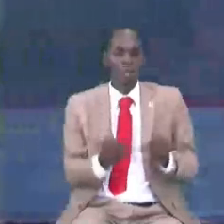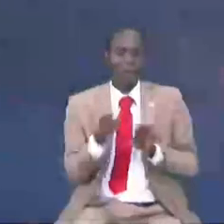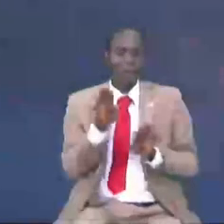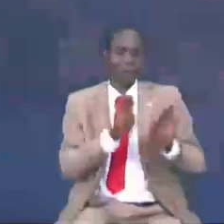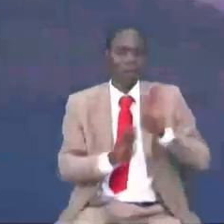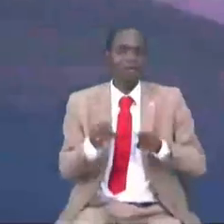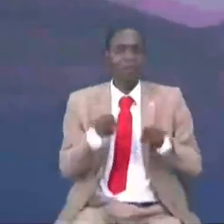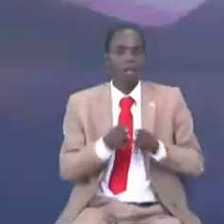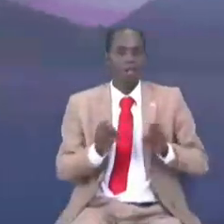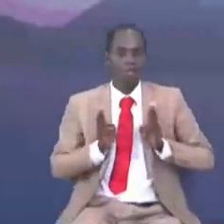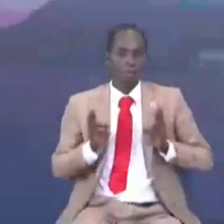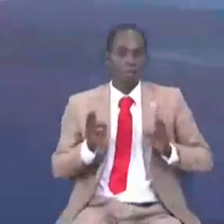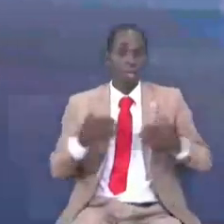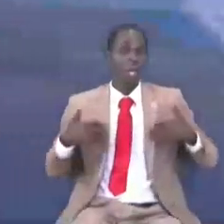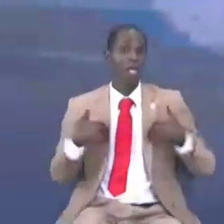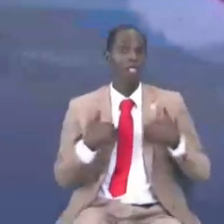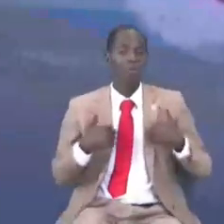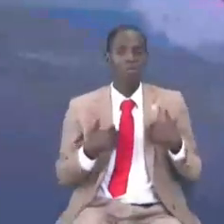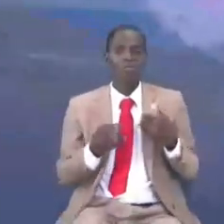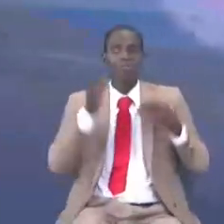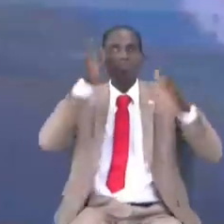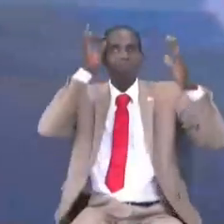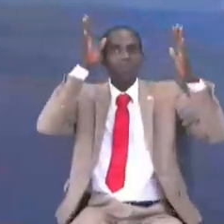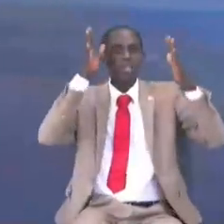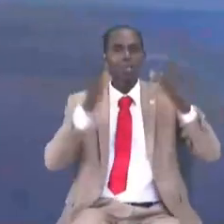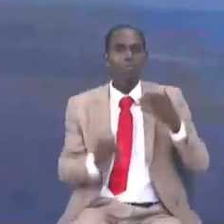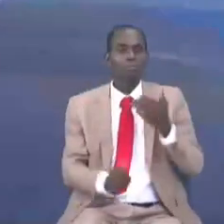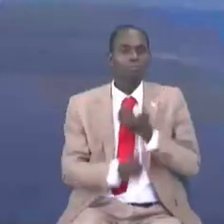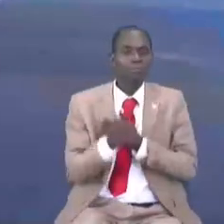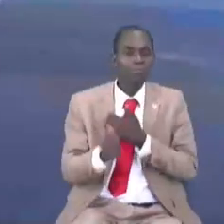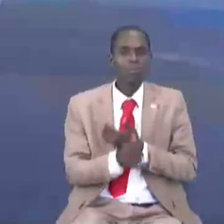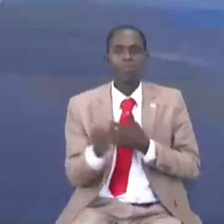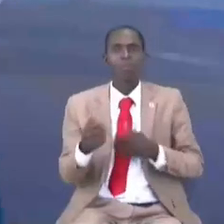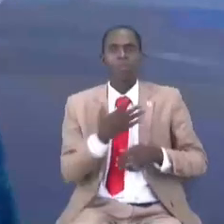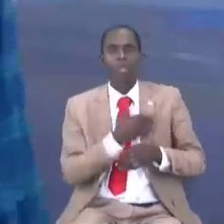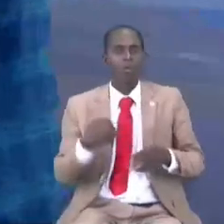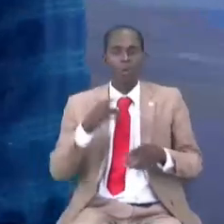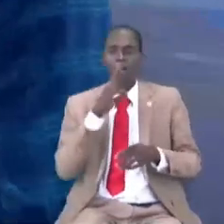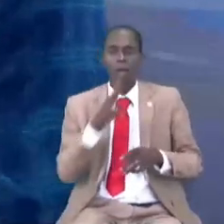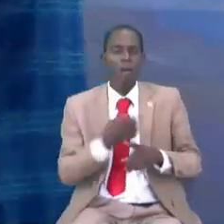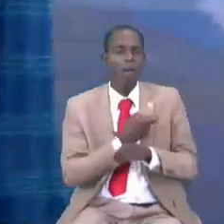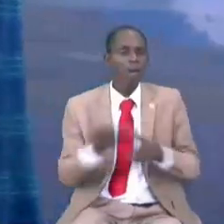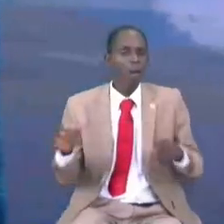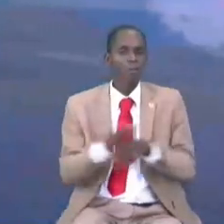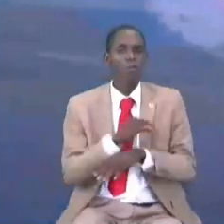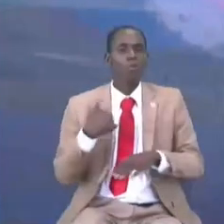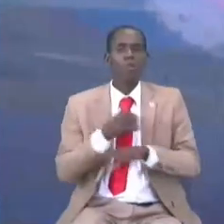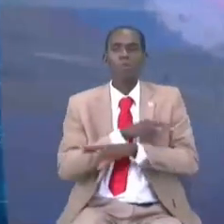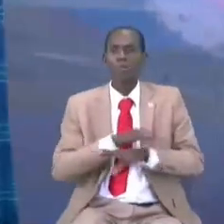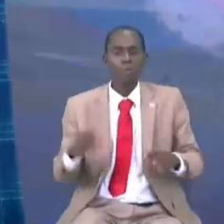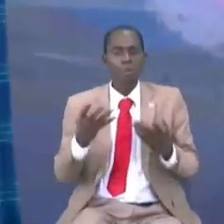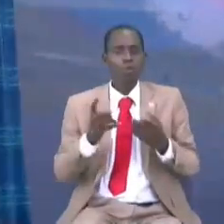violents, nous sommes hautains, nous sommes nuisibles et nous savons ce que nous faisons. Et tout d'un coup, quelque chose nous arrive,